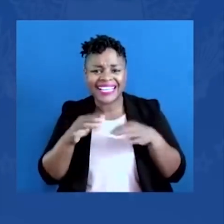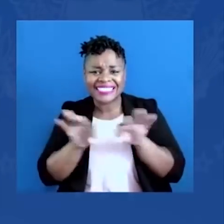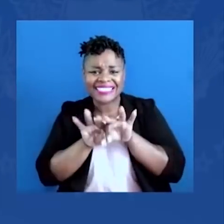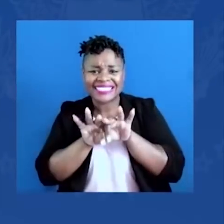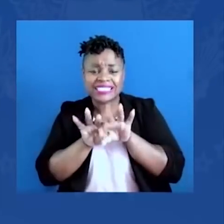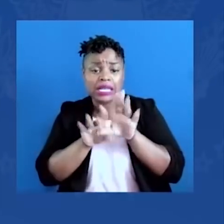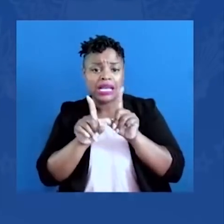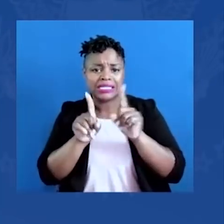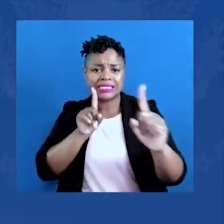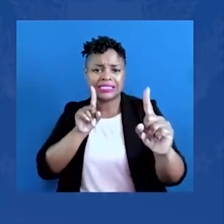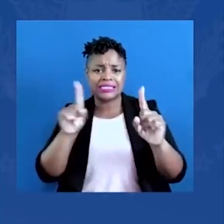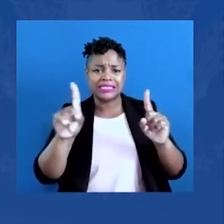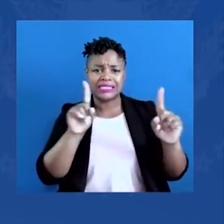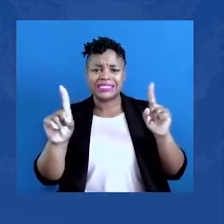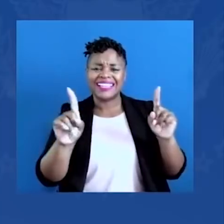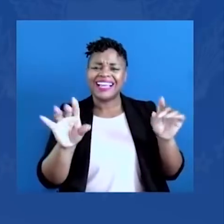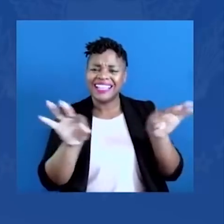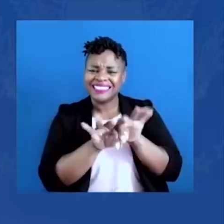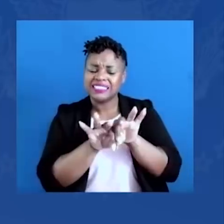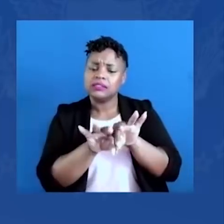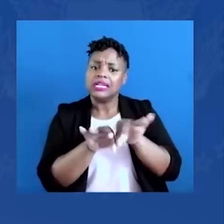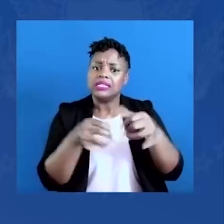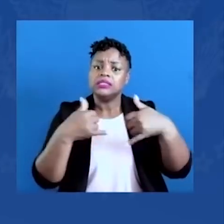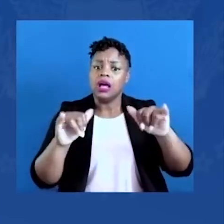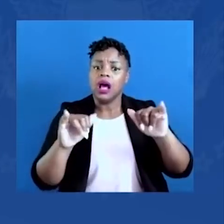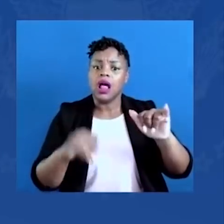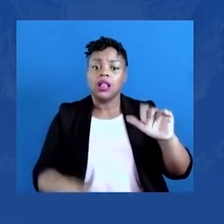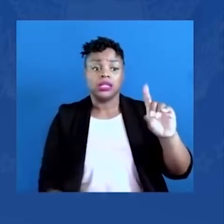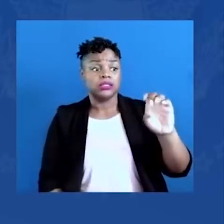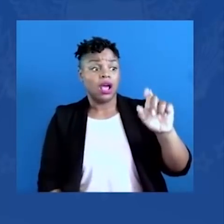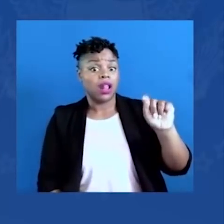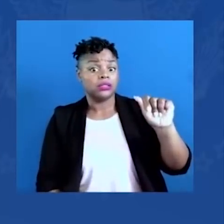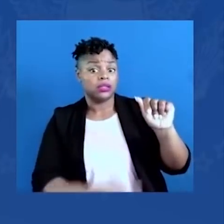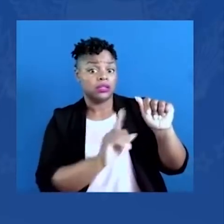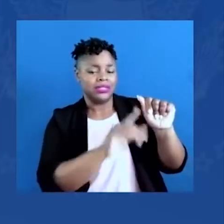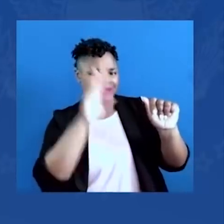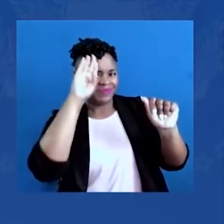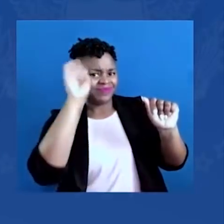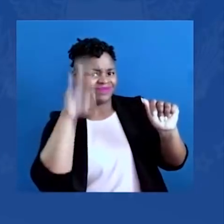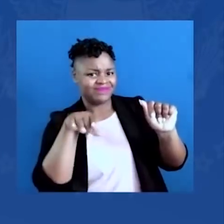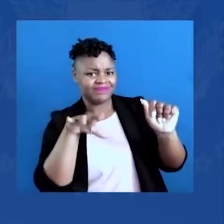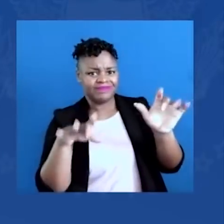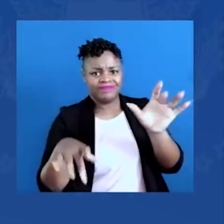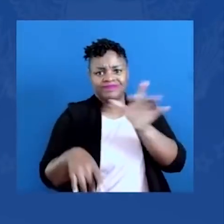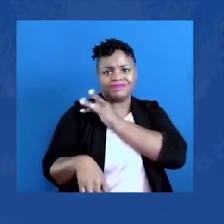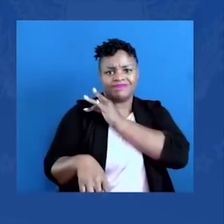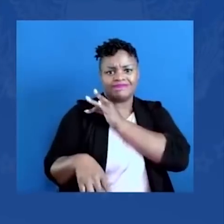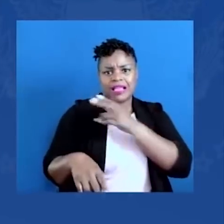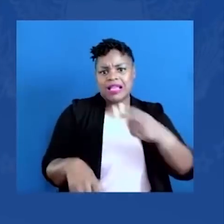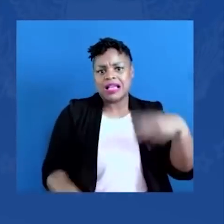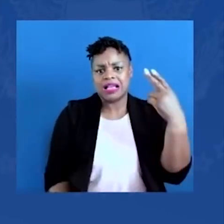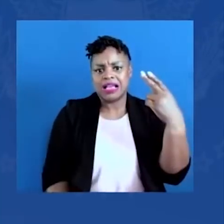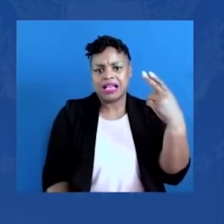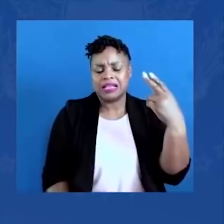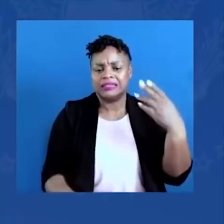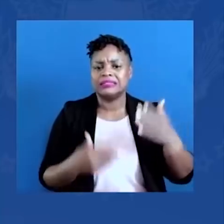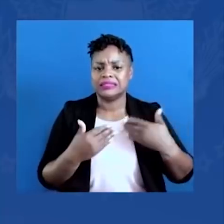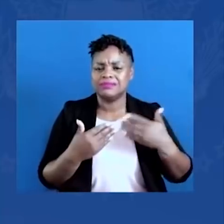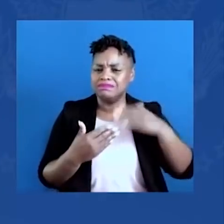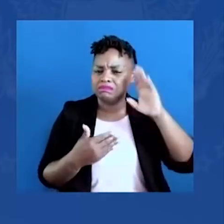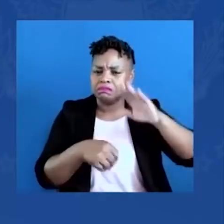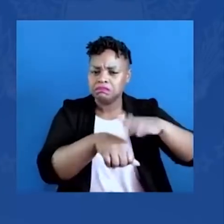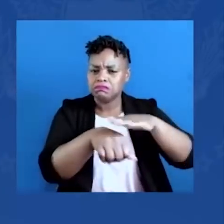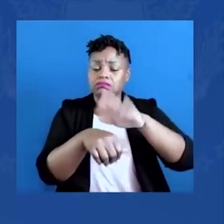كون إيا تضباب بقولو روحيا ستوسو أسامي ويرر كي دعاي سقال كي سبتمبر لبكون كو يطبانكي waxaanu madaxweynaha